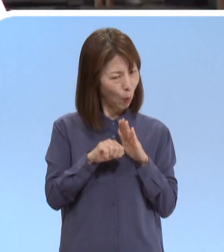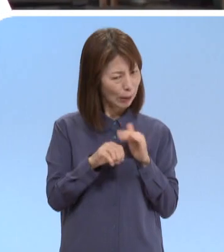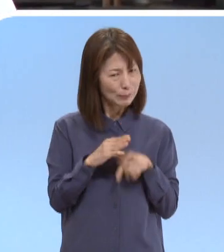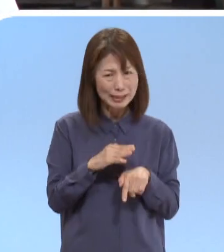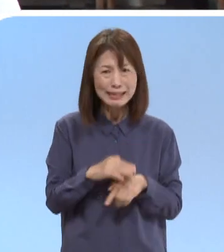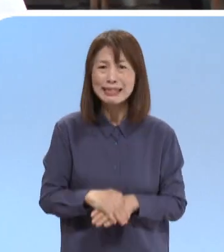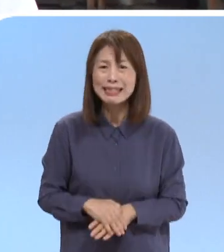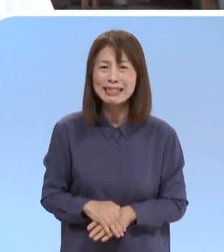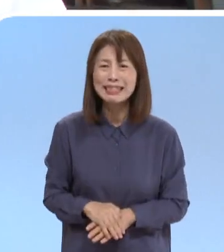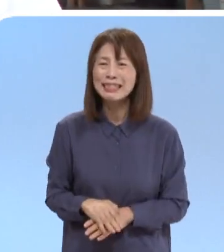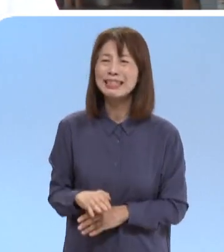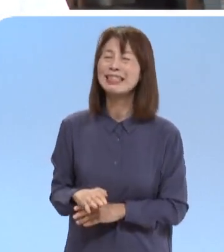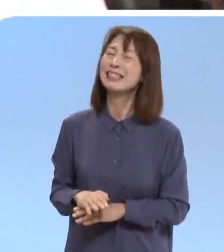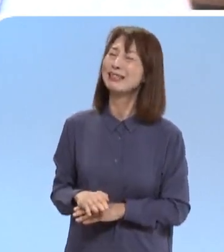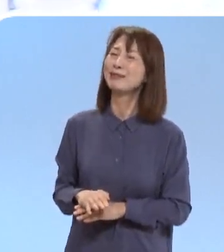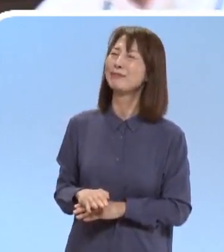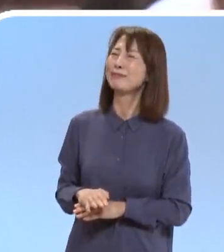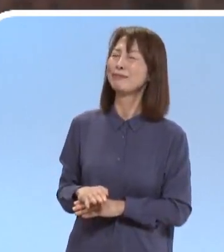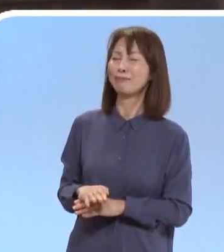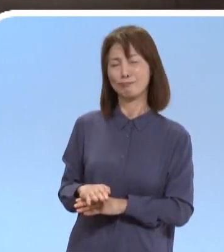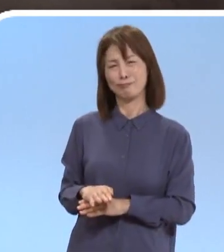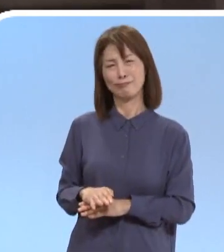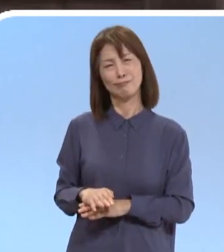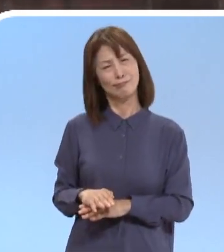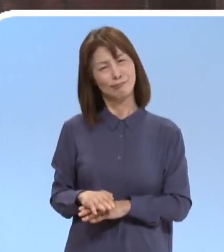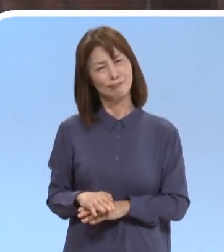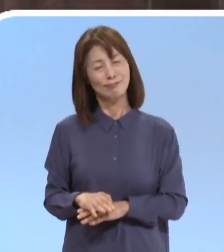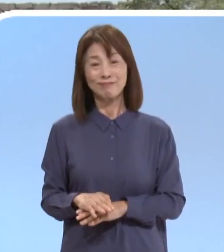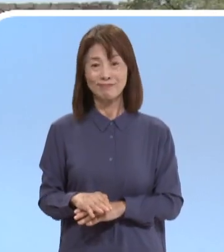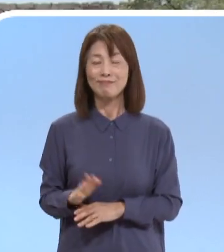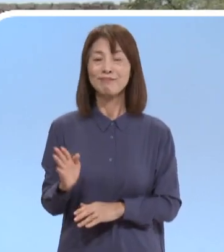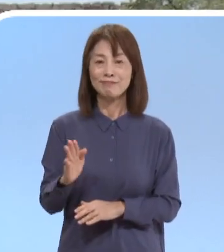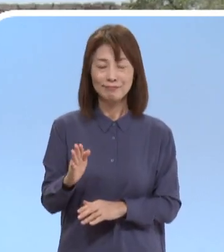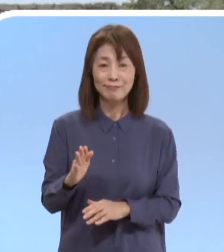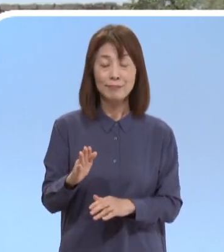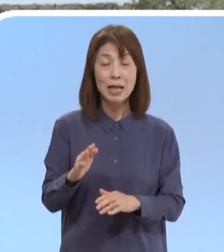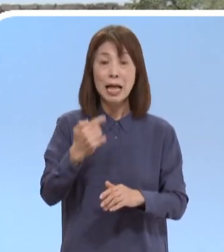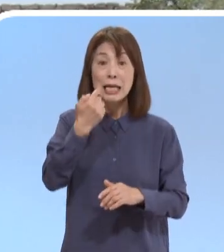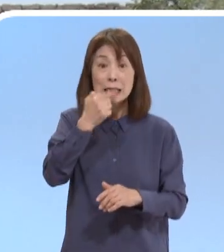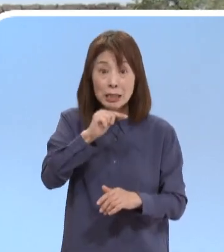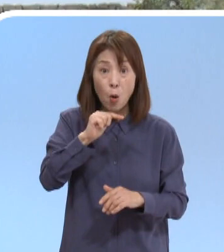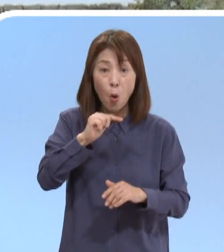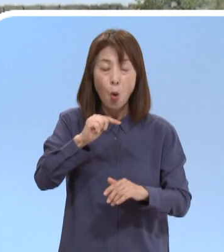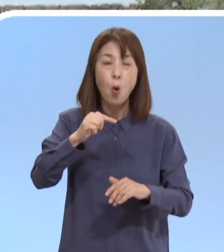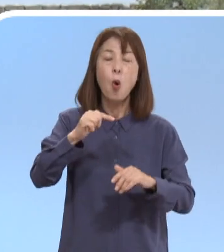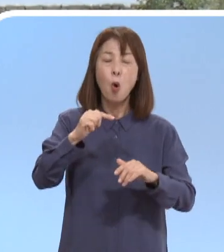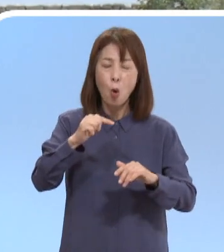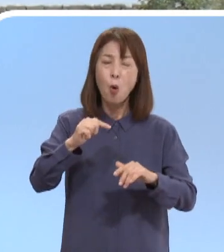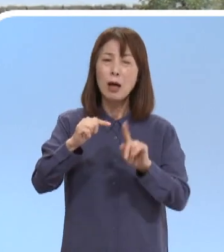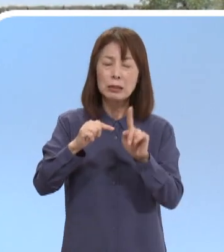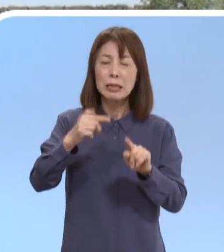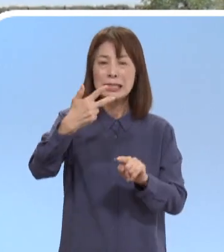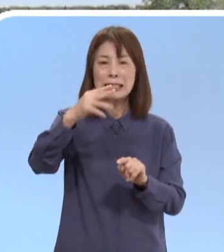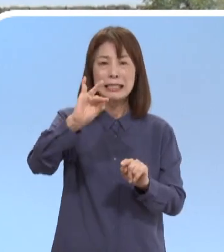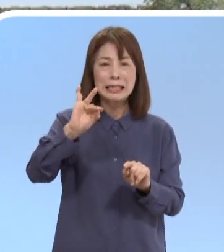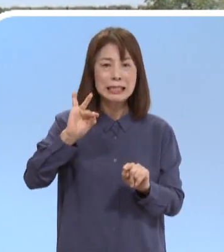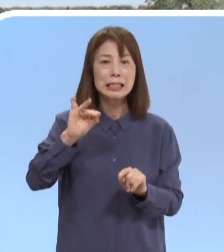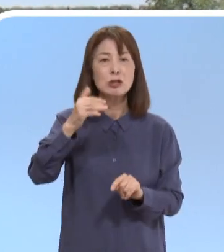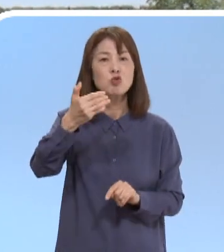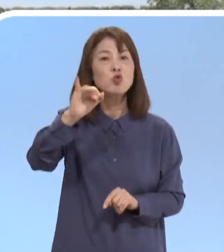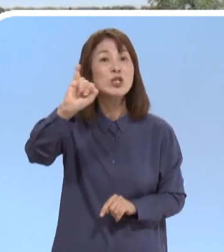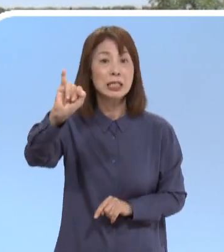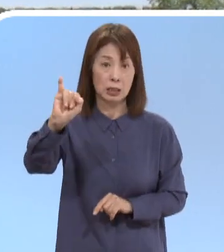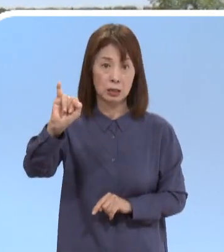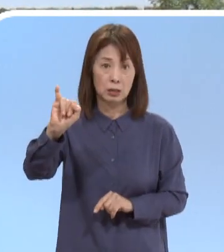のメラニンの生成をこうね、 はい、白い漆喰で塗ってるのは、はい、火を防ぐ効果なん